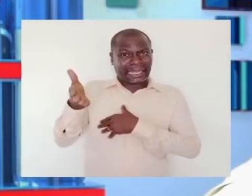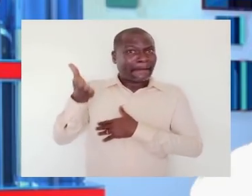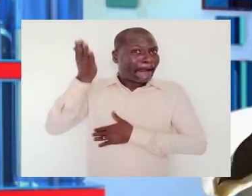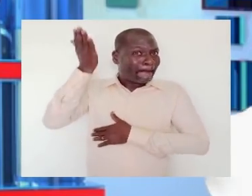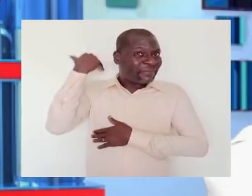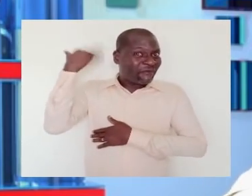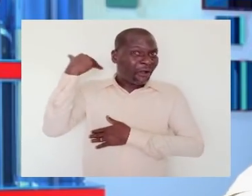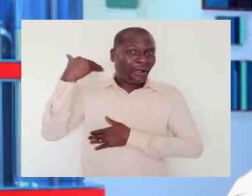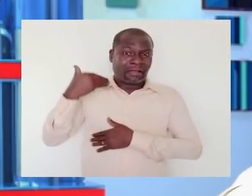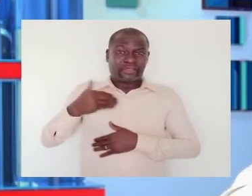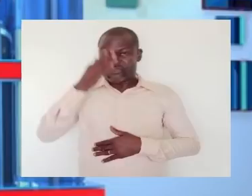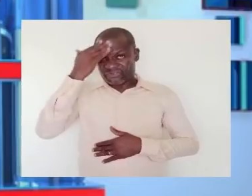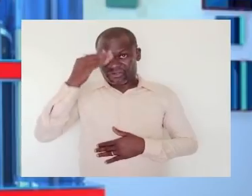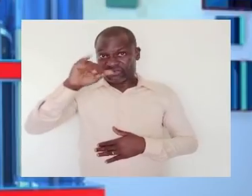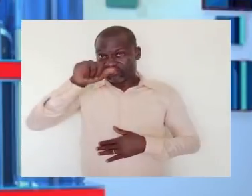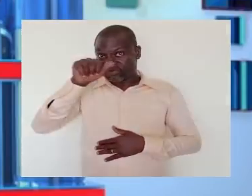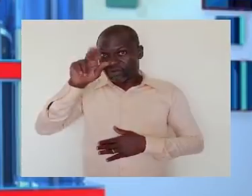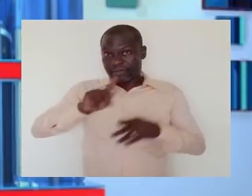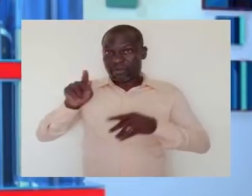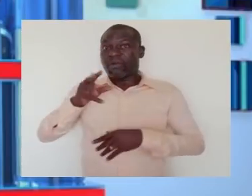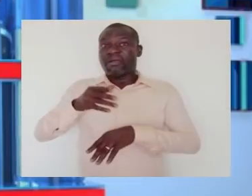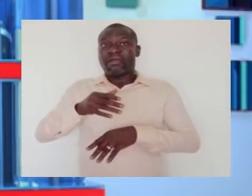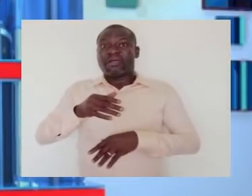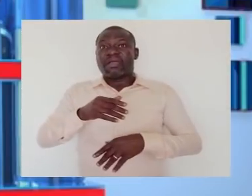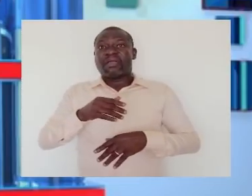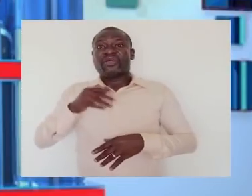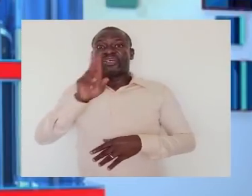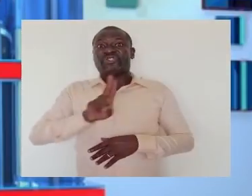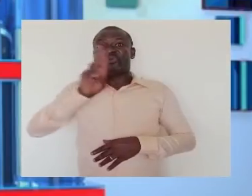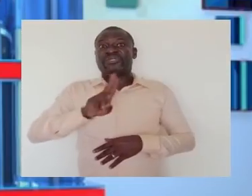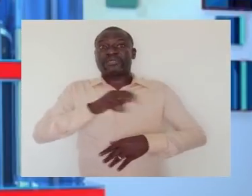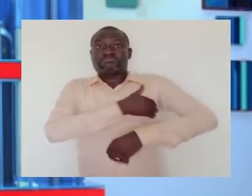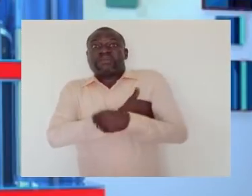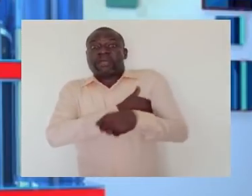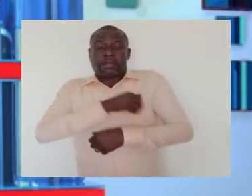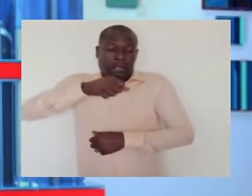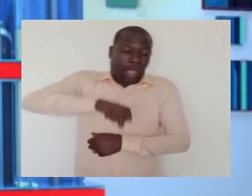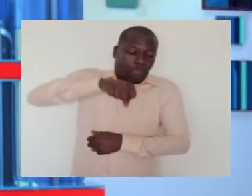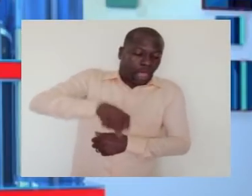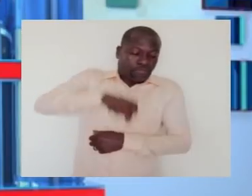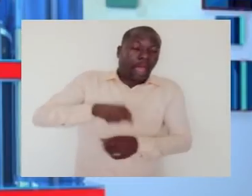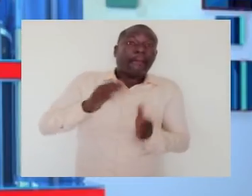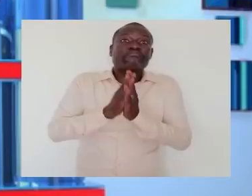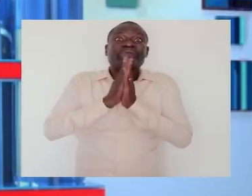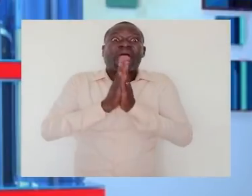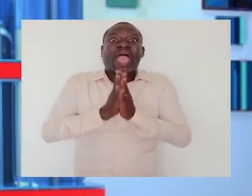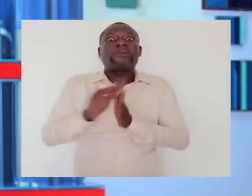fo etu schnapps. E digu e demo no. E diya asamwa. Obia kwa kwa osofo obi huwa se mbwane. Obi atwa sam ade